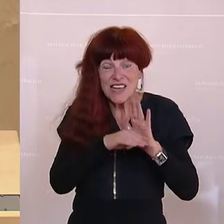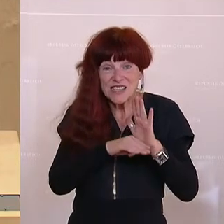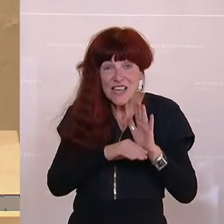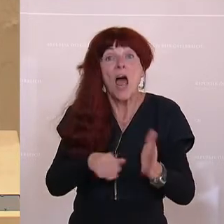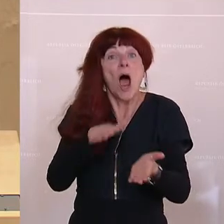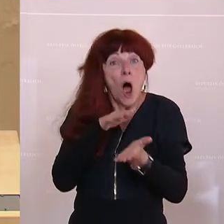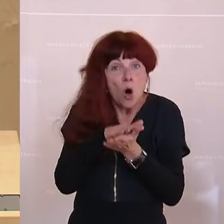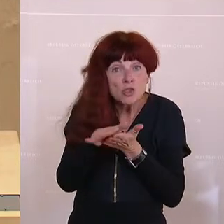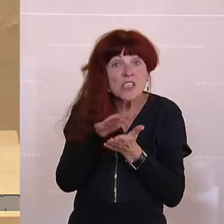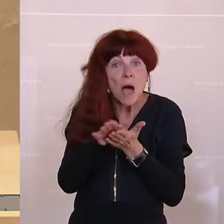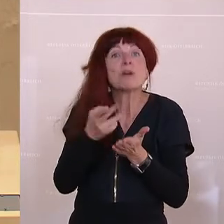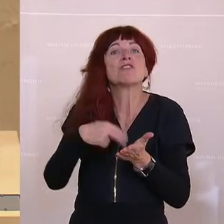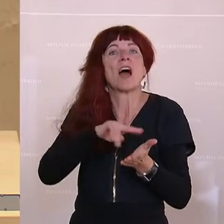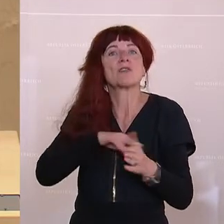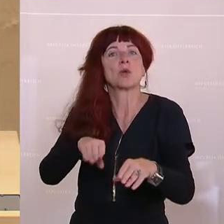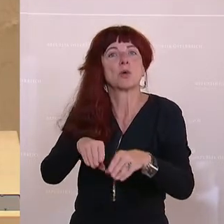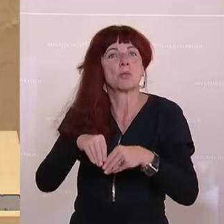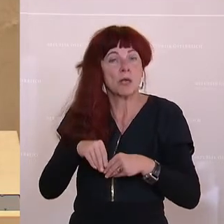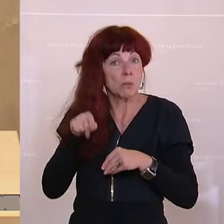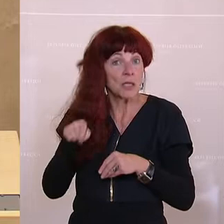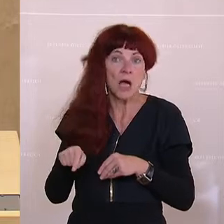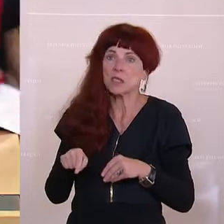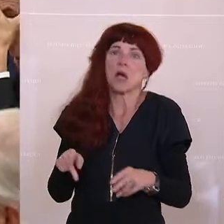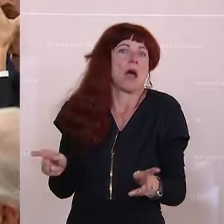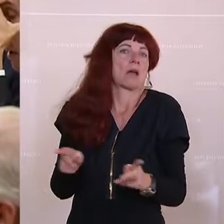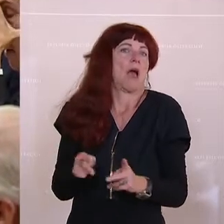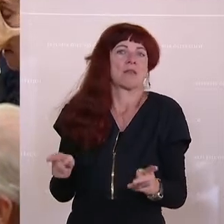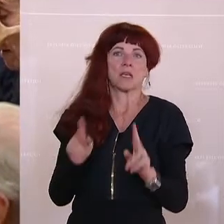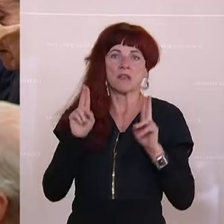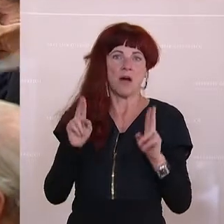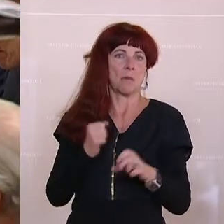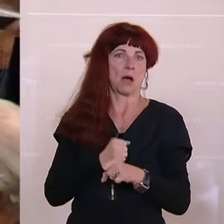mit beschließen sollen, eine Zumutung.